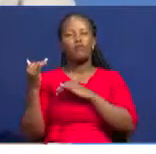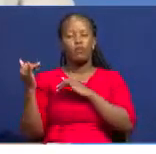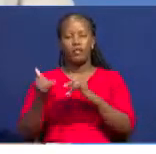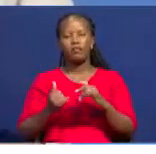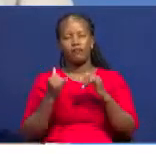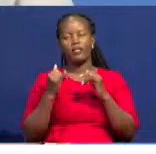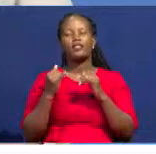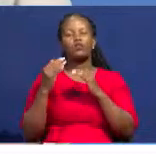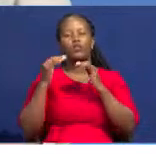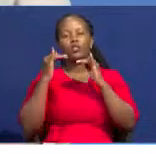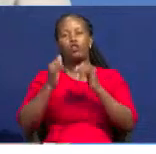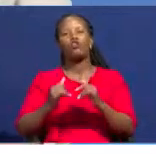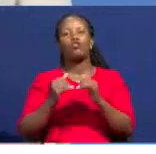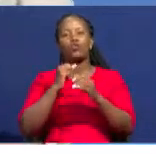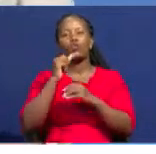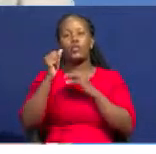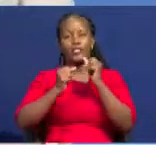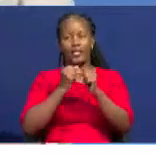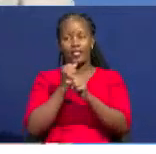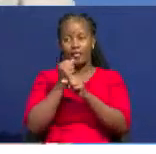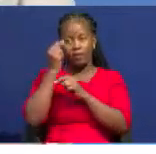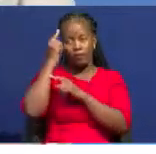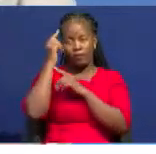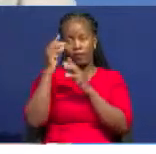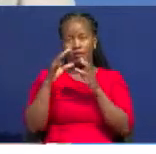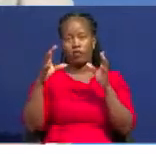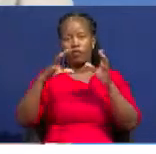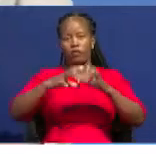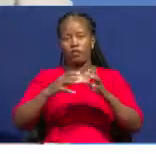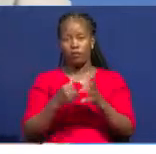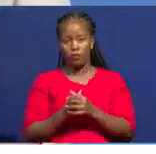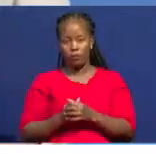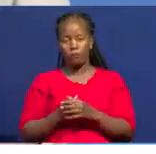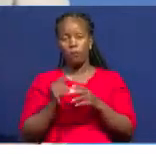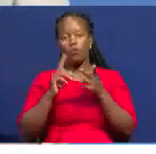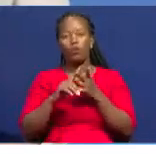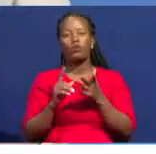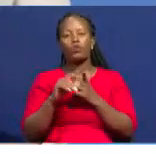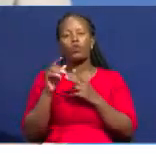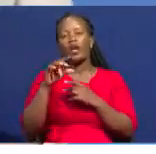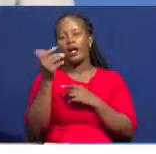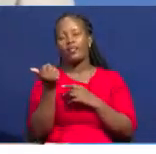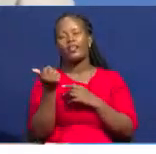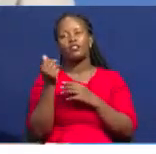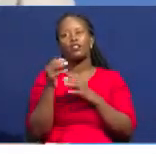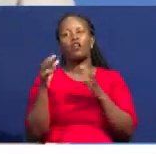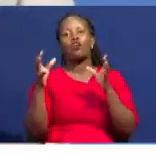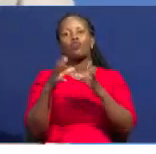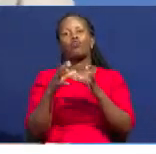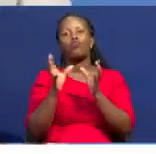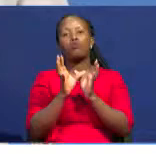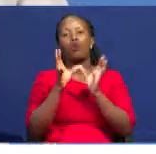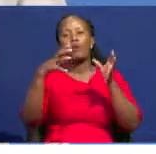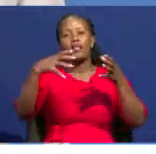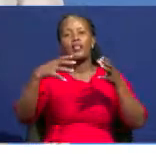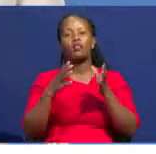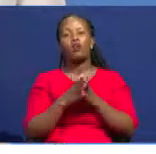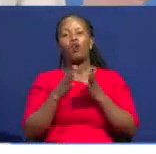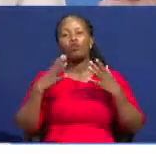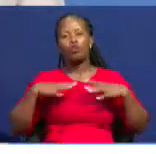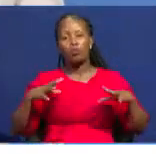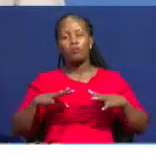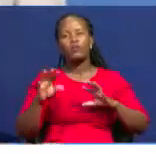mpya wa jadi wa kabila la Wadai. Huku watu wa kabila hilo na umati wa